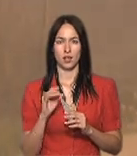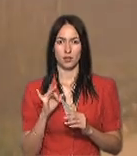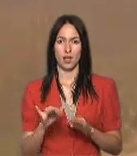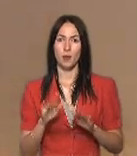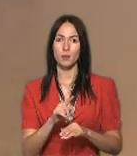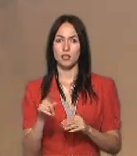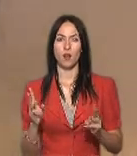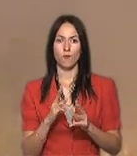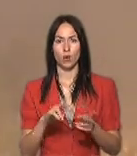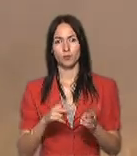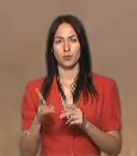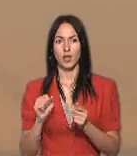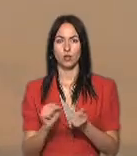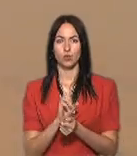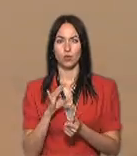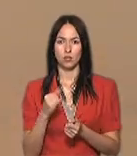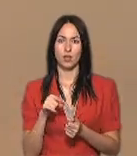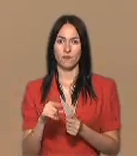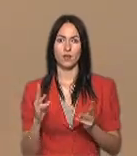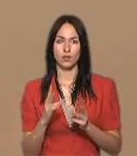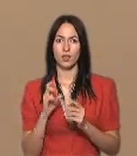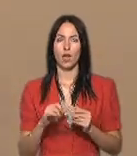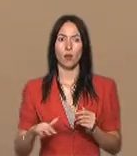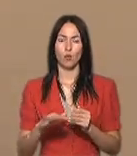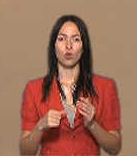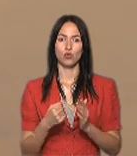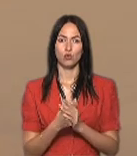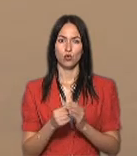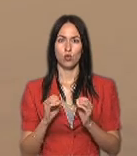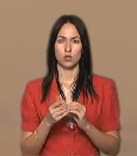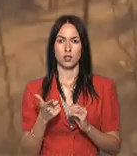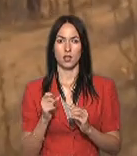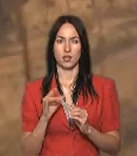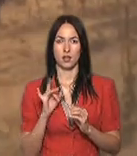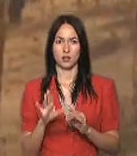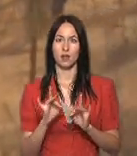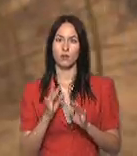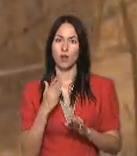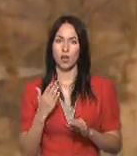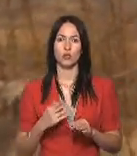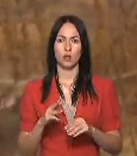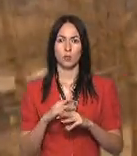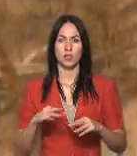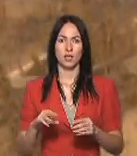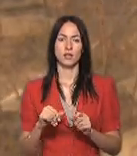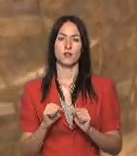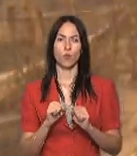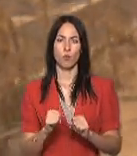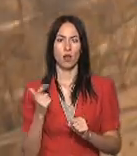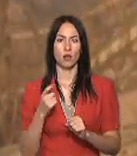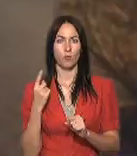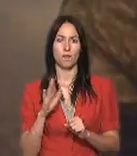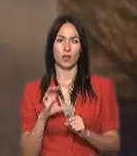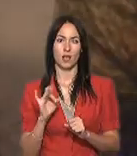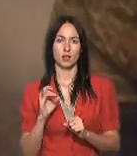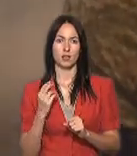вогонь перекидається на сухості. Він вигорів на площі до 10 гектарів, розповів речник Міністерства оборони у Харківській області Віталій Саранцев.